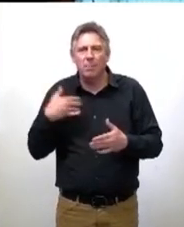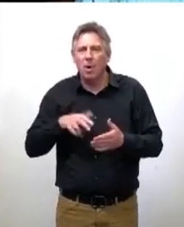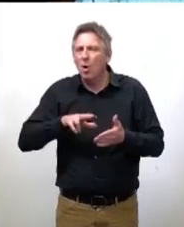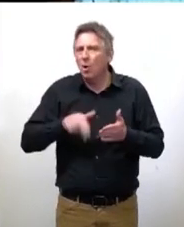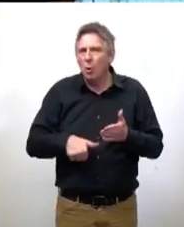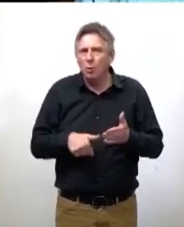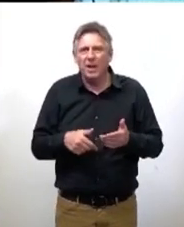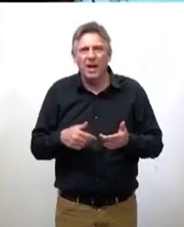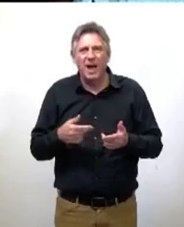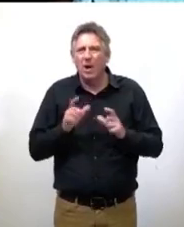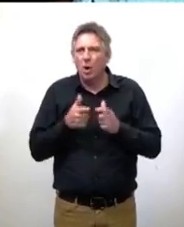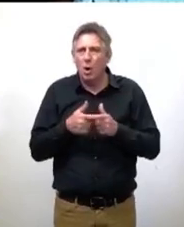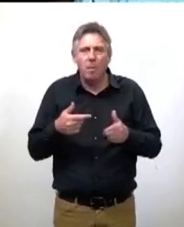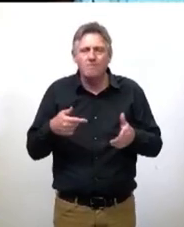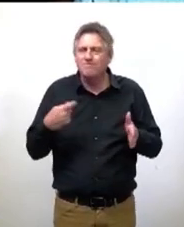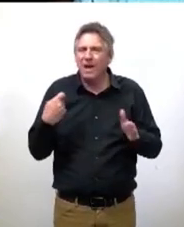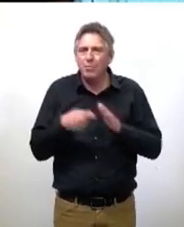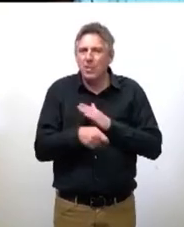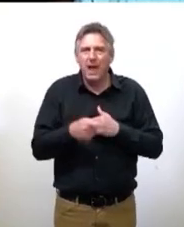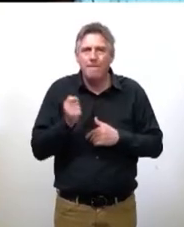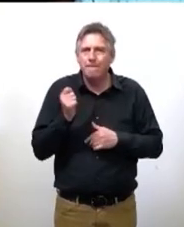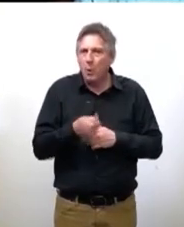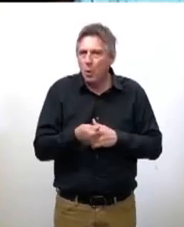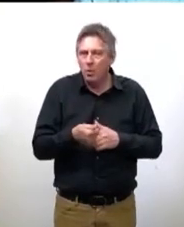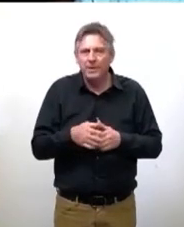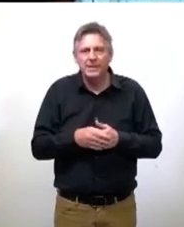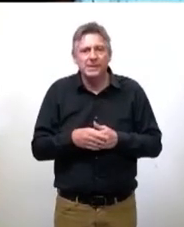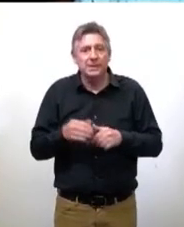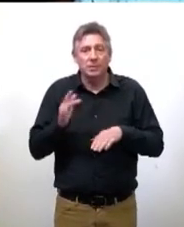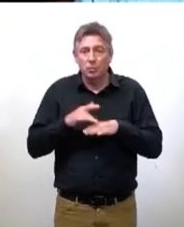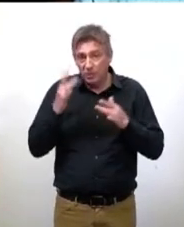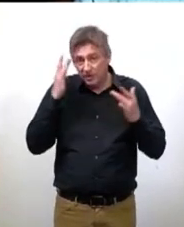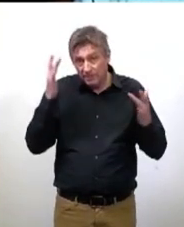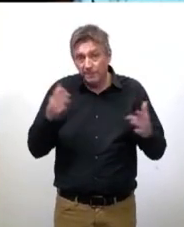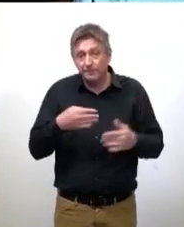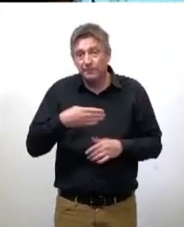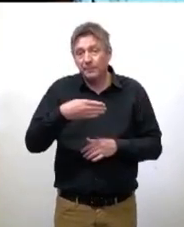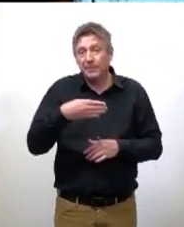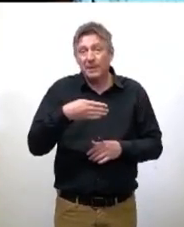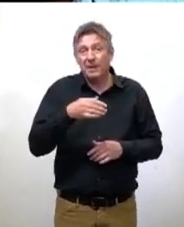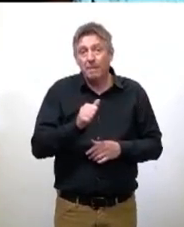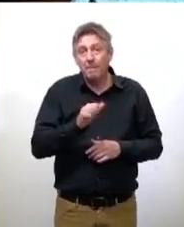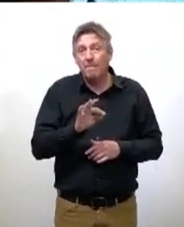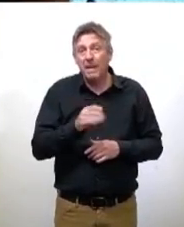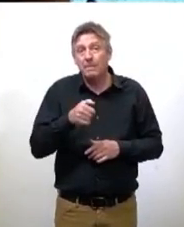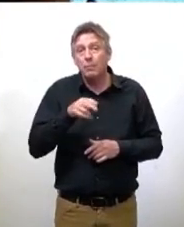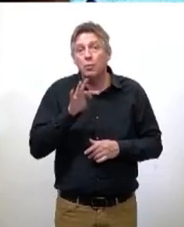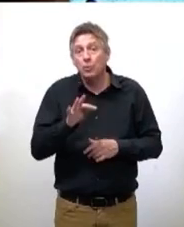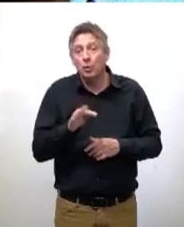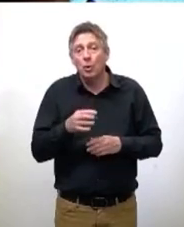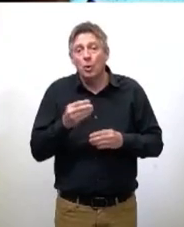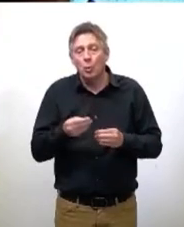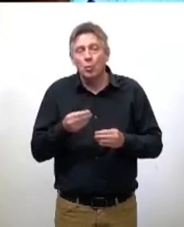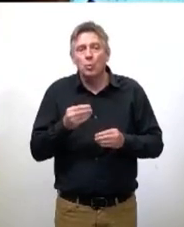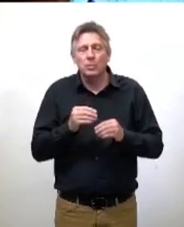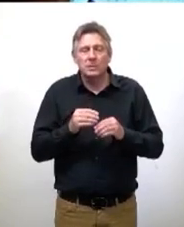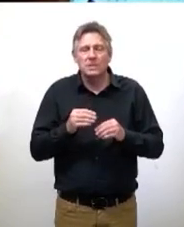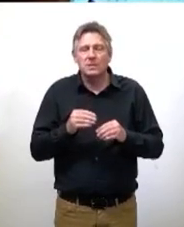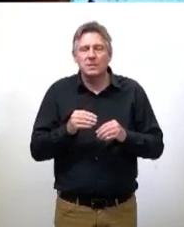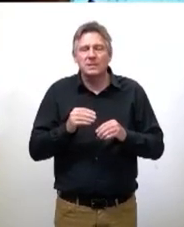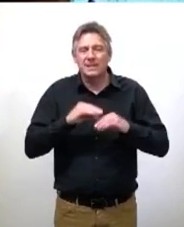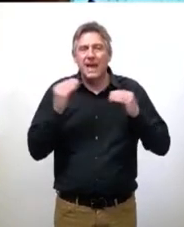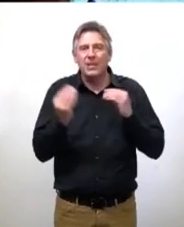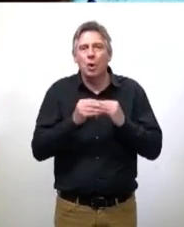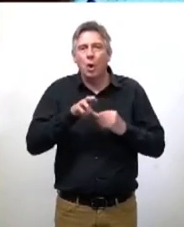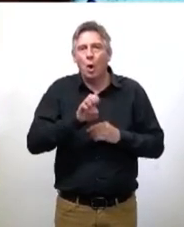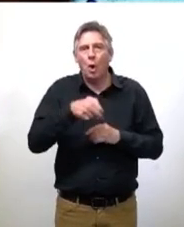rémunèrent peu les clubs tout d'abord. Nous en avons fait l'amère expérience avec le Matmut, ou plutôt le stade René Galis, comme j'aime à l'appeler. D'autres